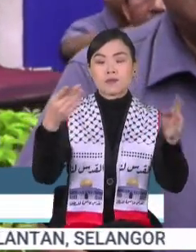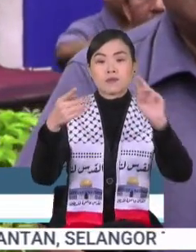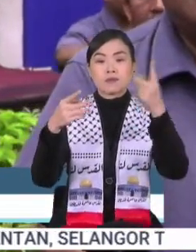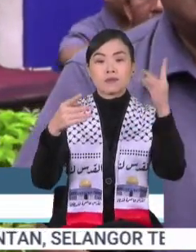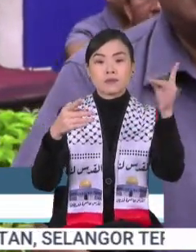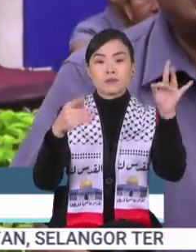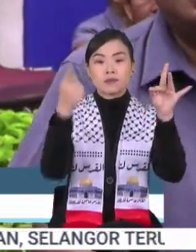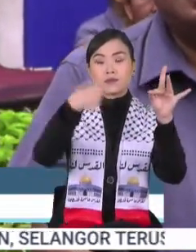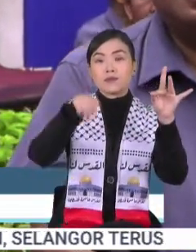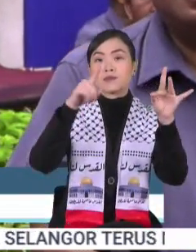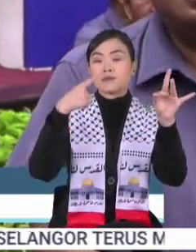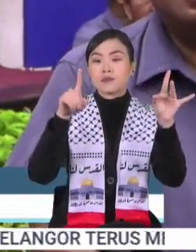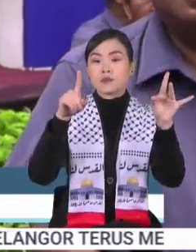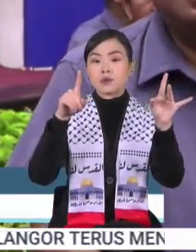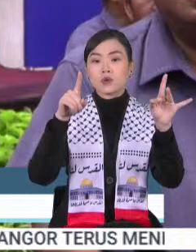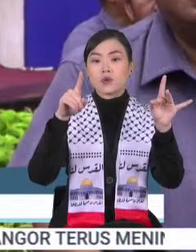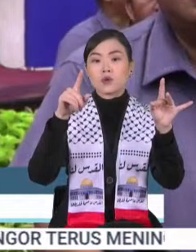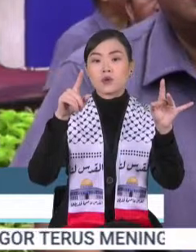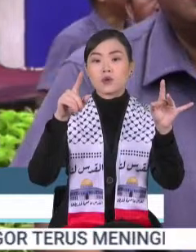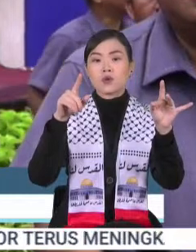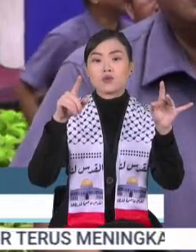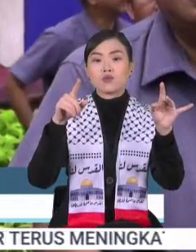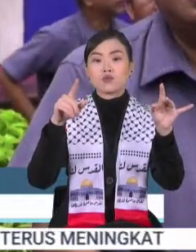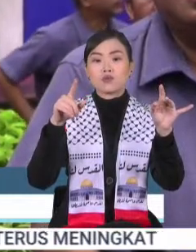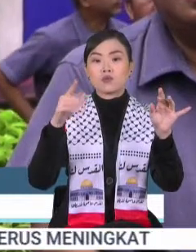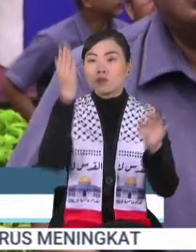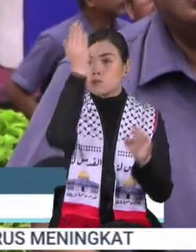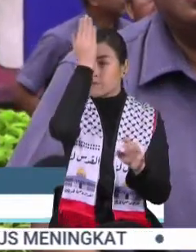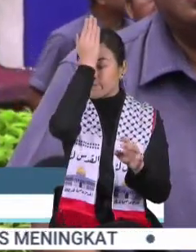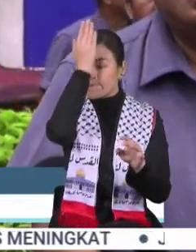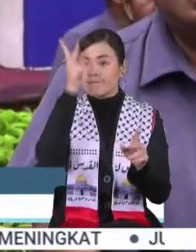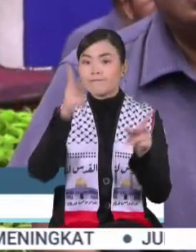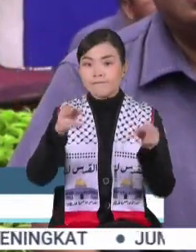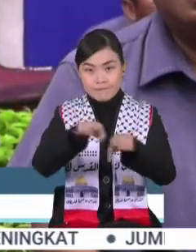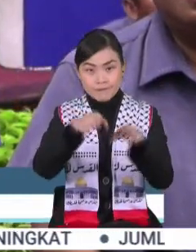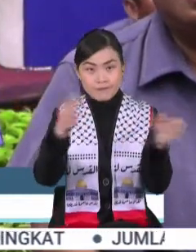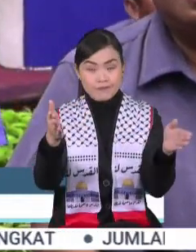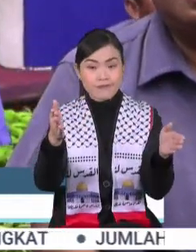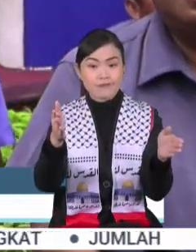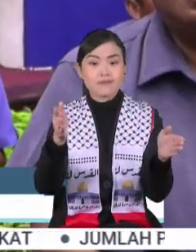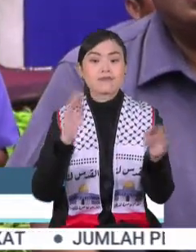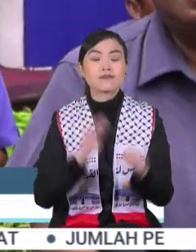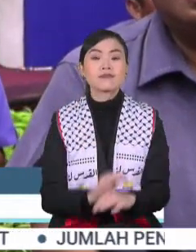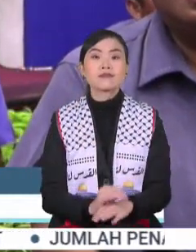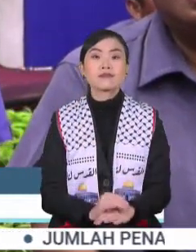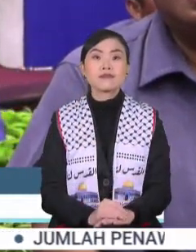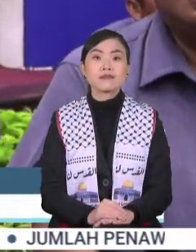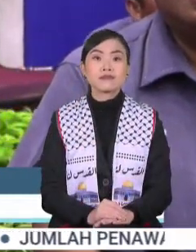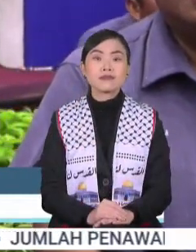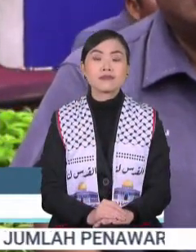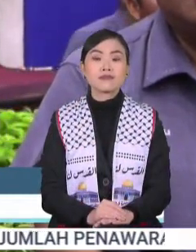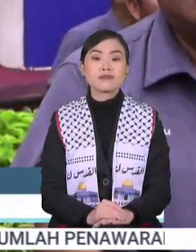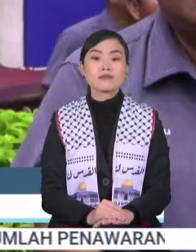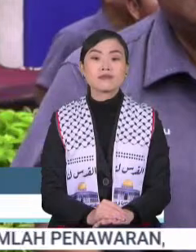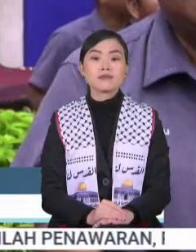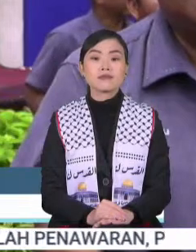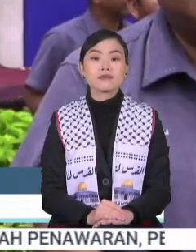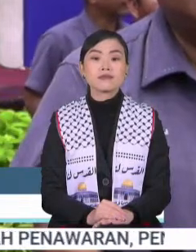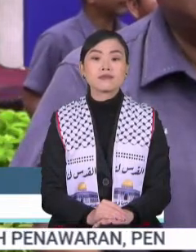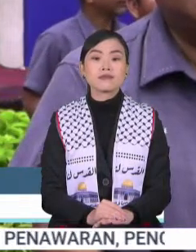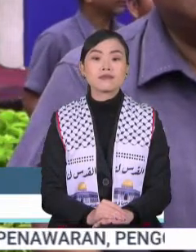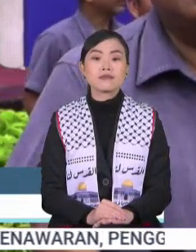Januari oleh ke bawah duli Yang Maha mulia yang dipertuan agong alsultan